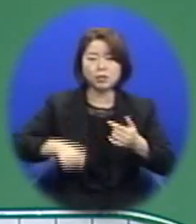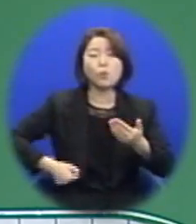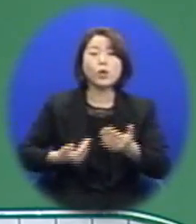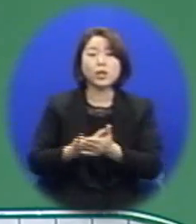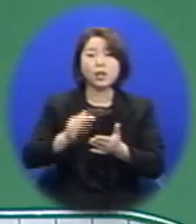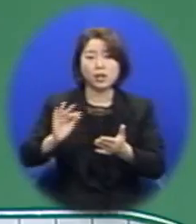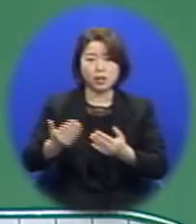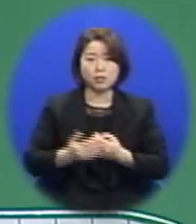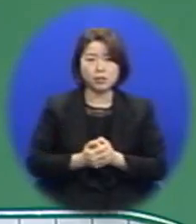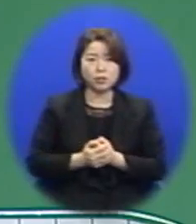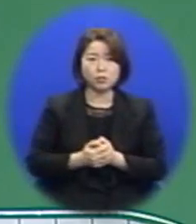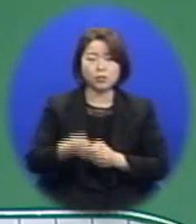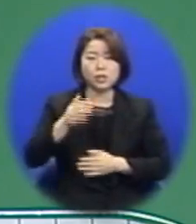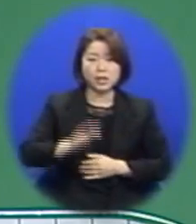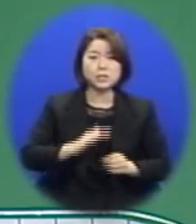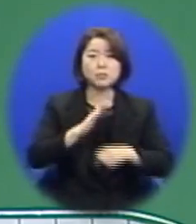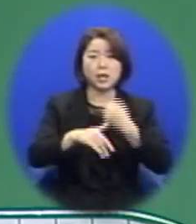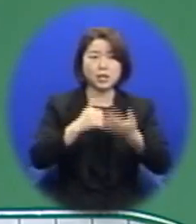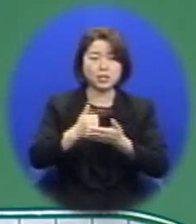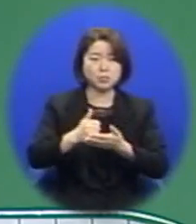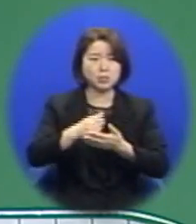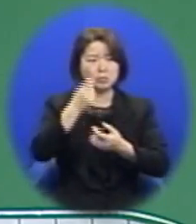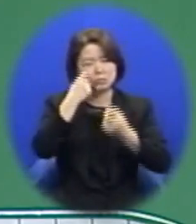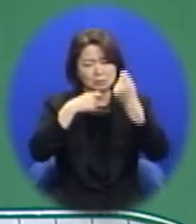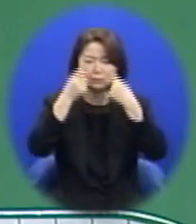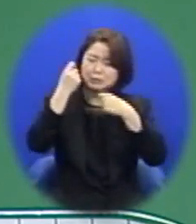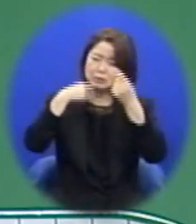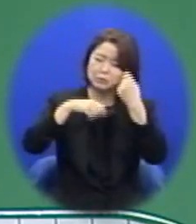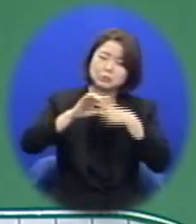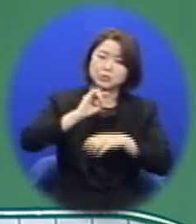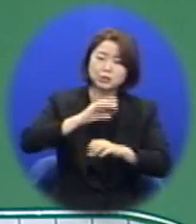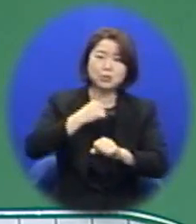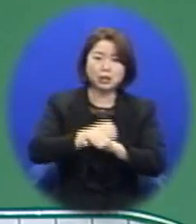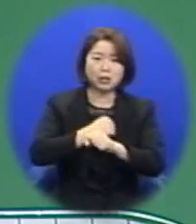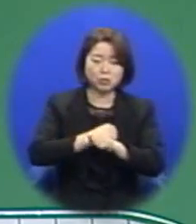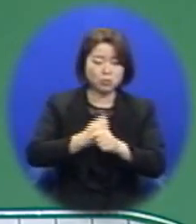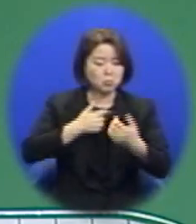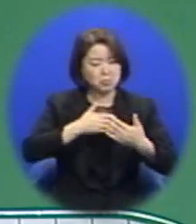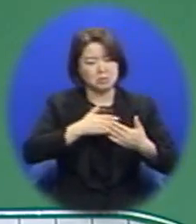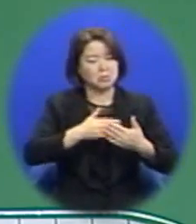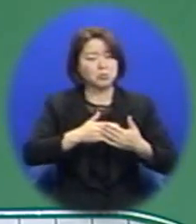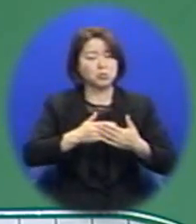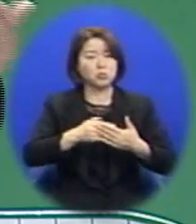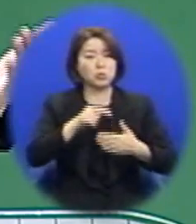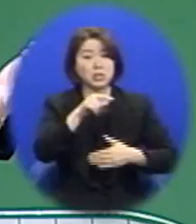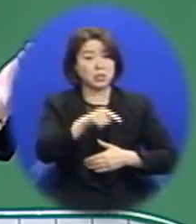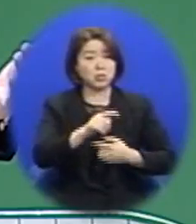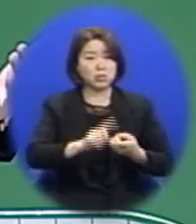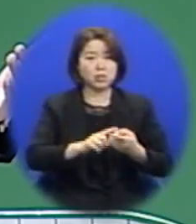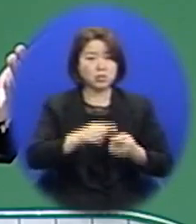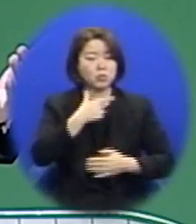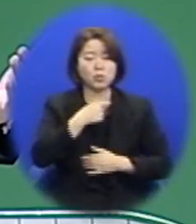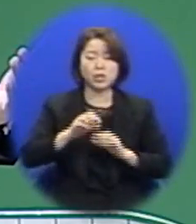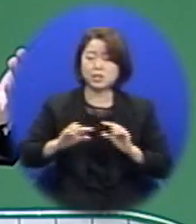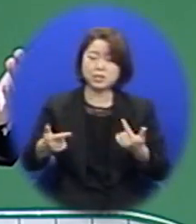그렇지만 하나님은 우리가 징징 짜고 울기만 하고 두려워하고 하는 것을 원하지